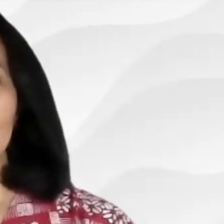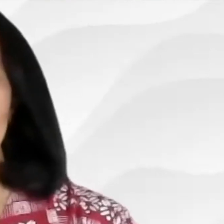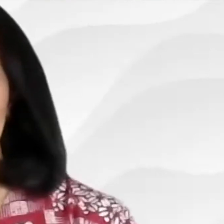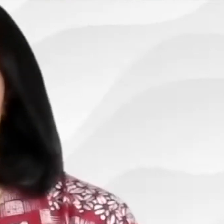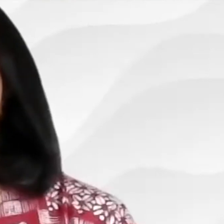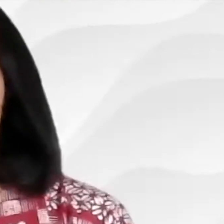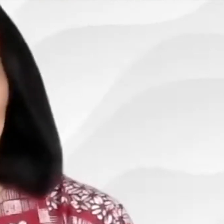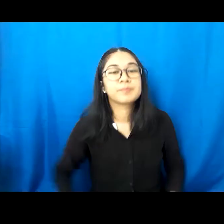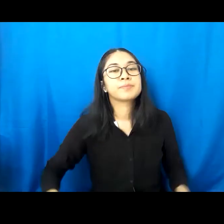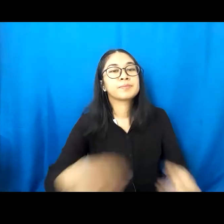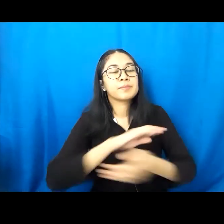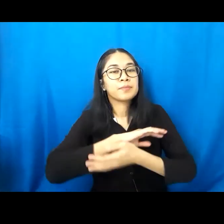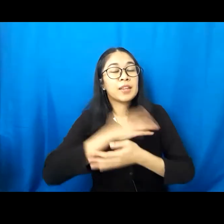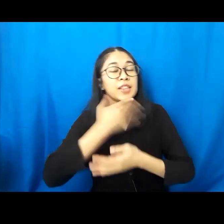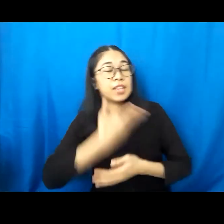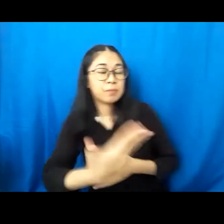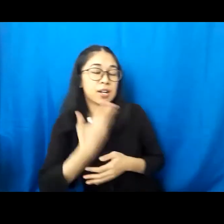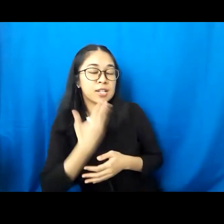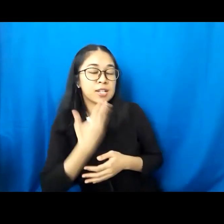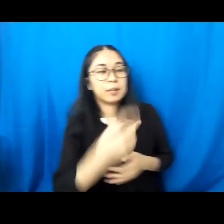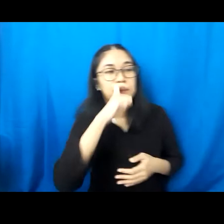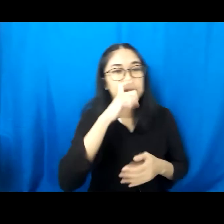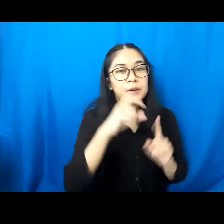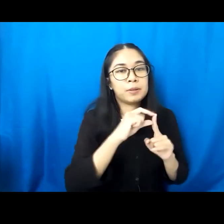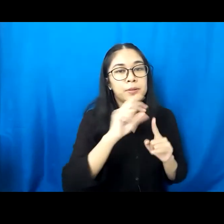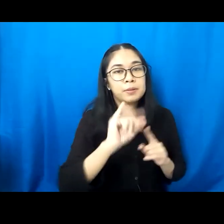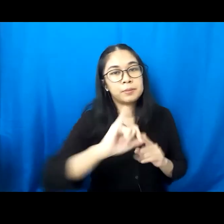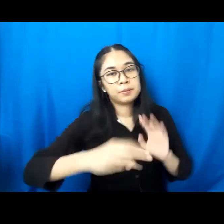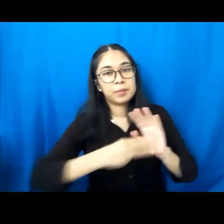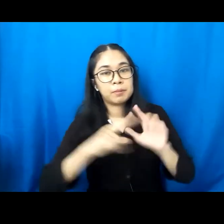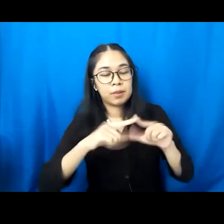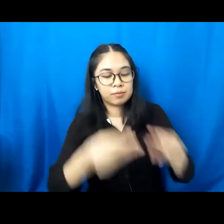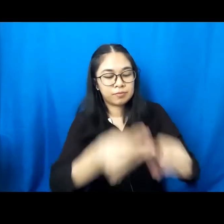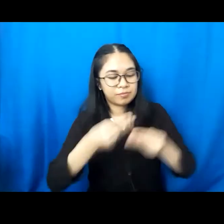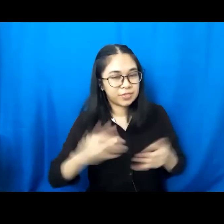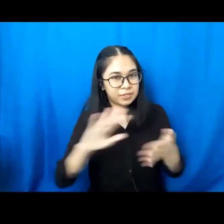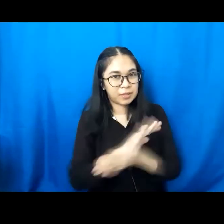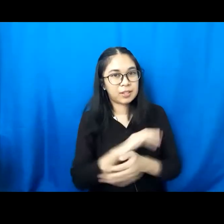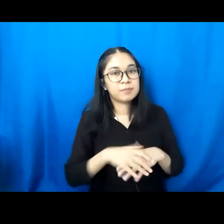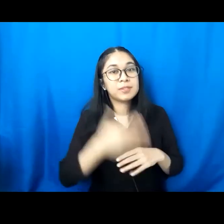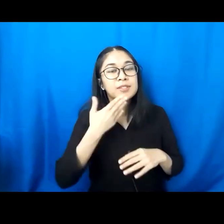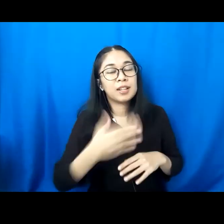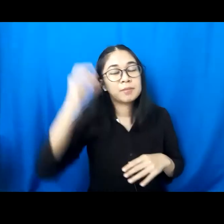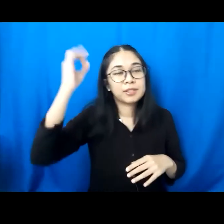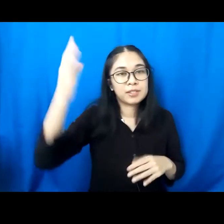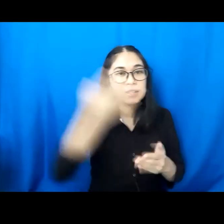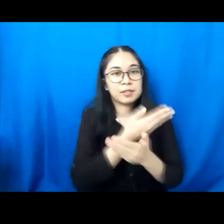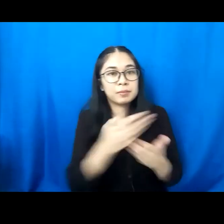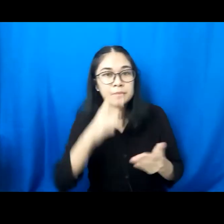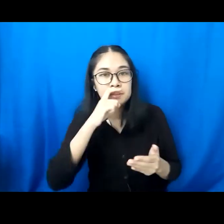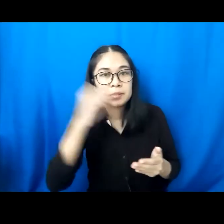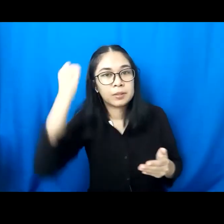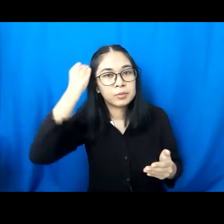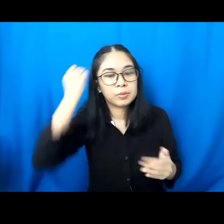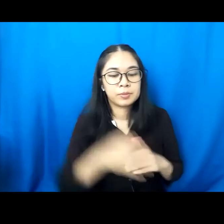Ya, terima kasih Pak Prima atas kesempatannya. Selamat siang Bapak Ibu hadirin dan juga